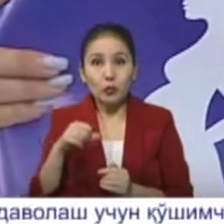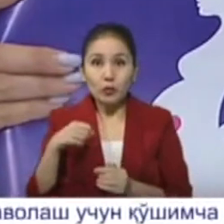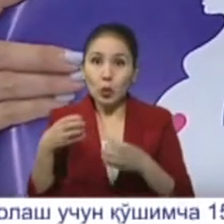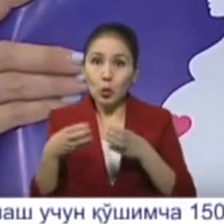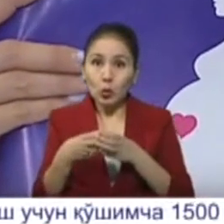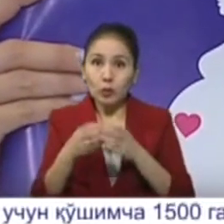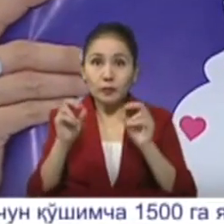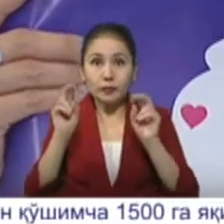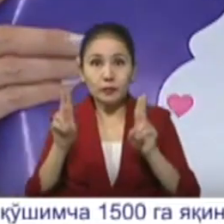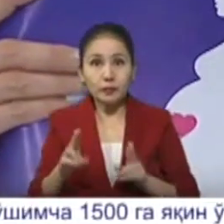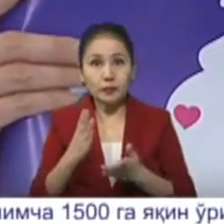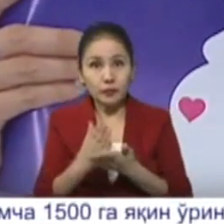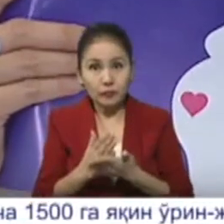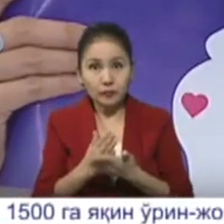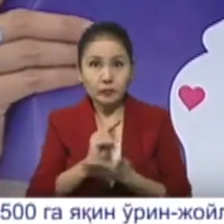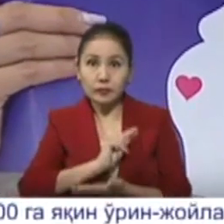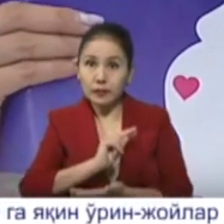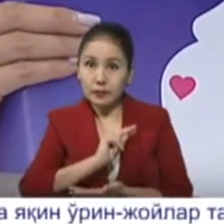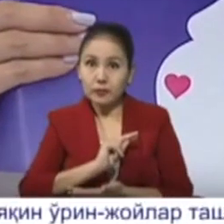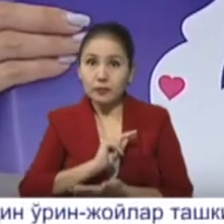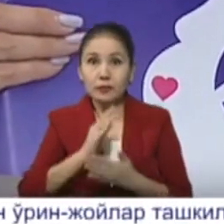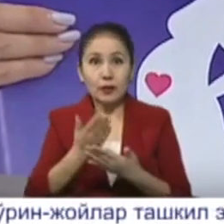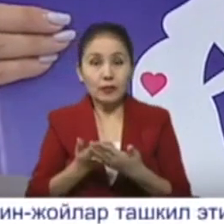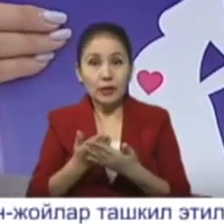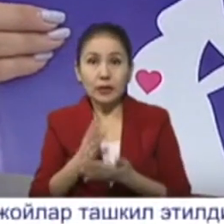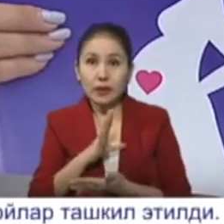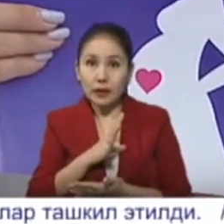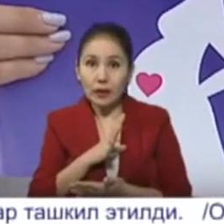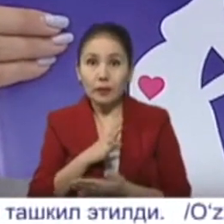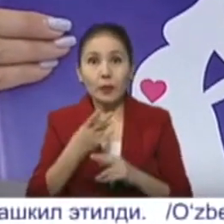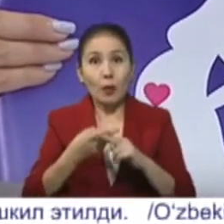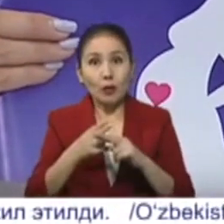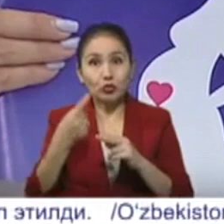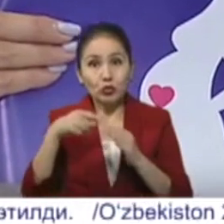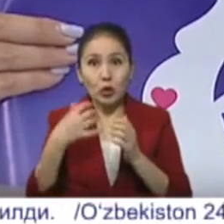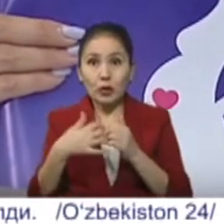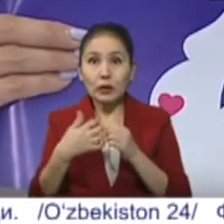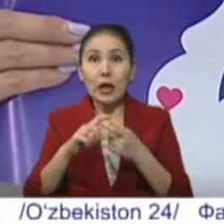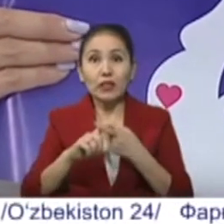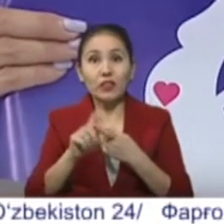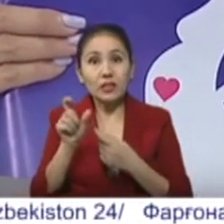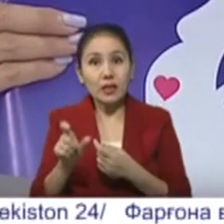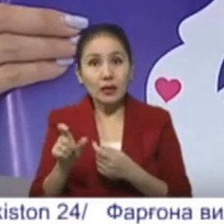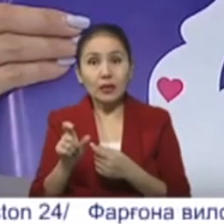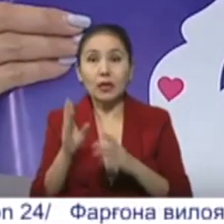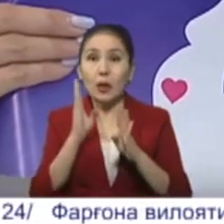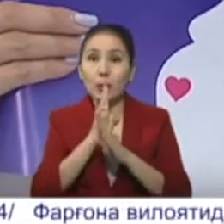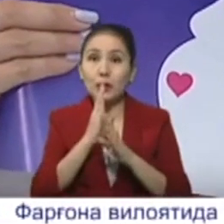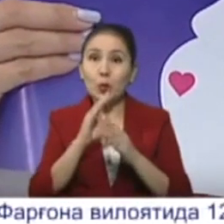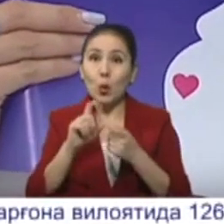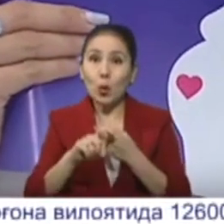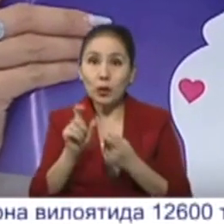guruh bo'lib ishlash, jamoa guruhi bo'lib ishlash tavsiya etilgan. Mana o'shalar orasida infeksionistlar,